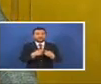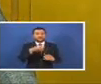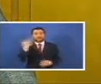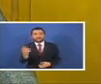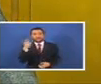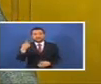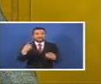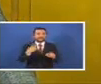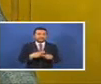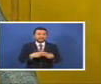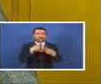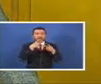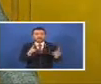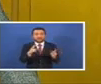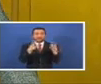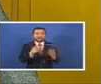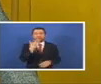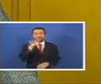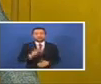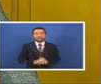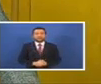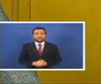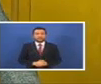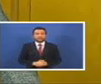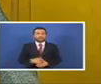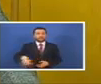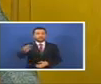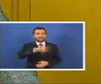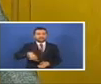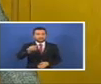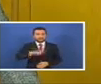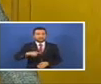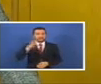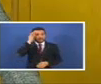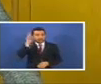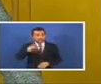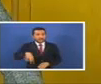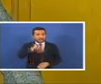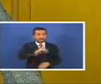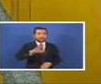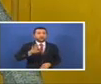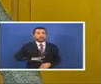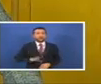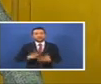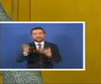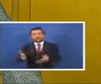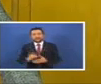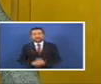bir açıklayıcılığı yoktur. Siz akademisyeninden öğrencisine,